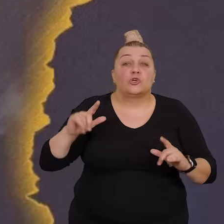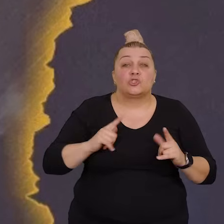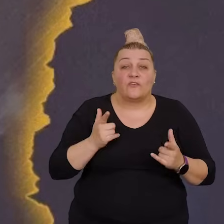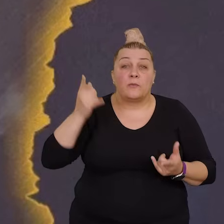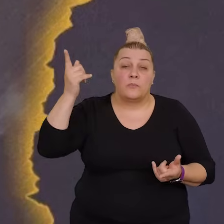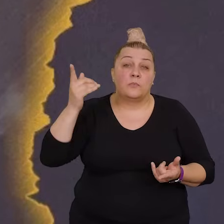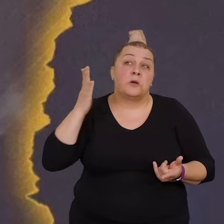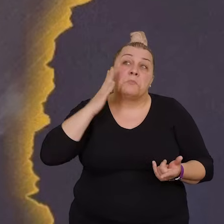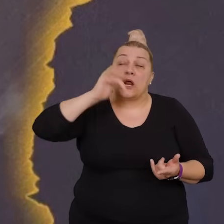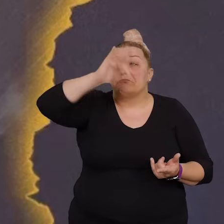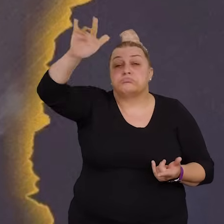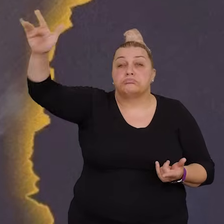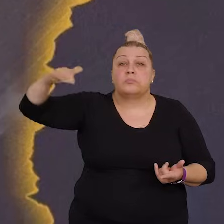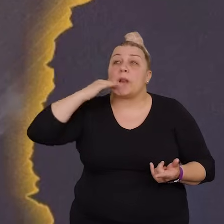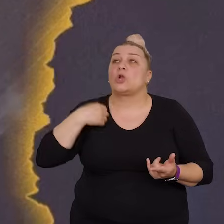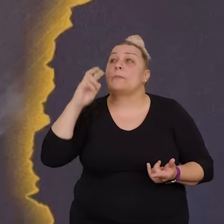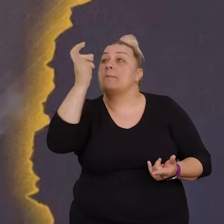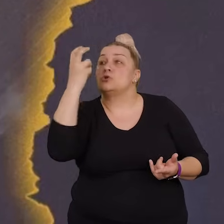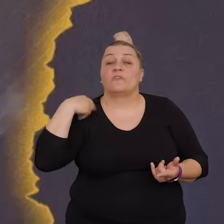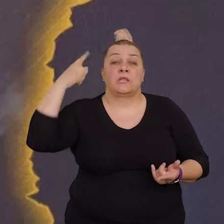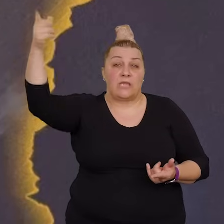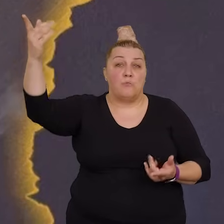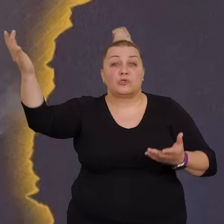zaradim u Americi, u Izraelu i okolo gdje me ljudi zovu po svijetu.